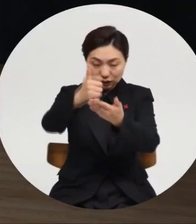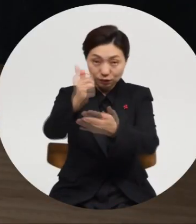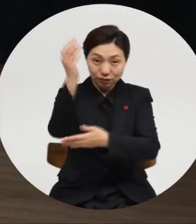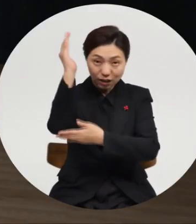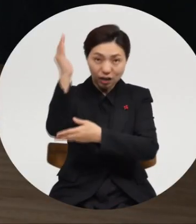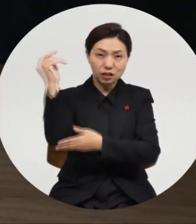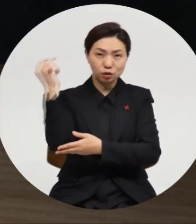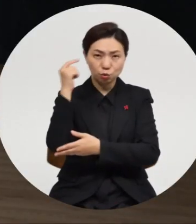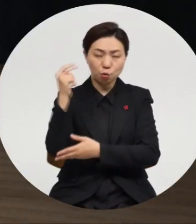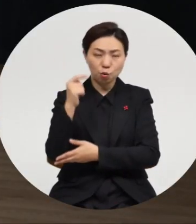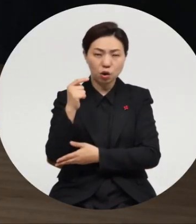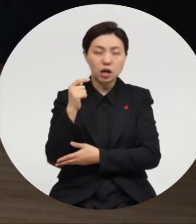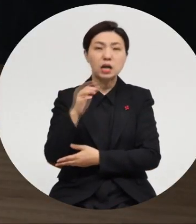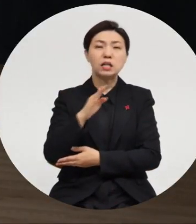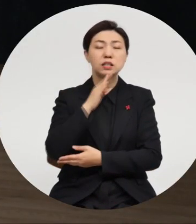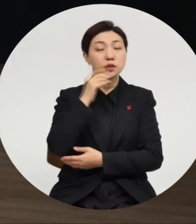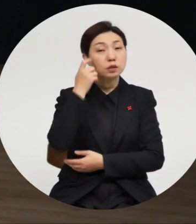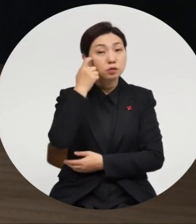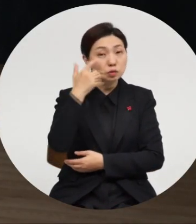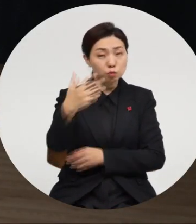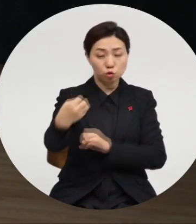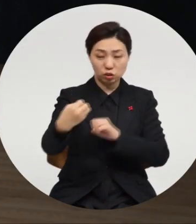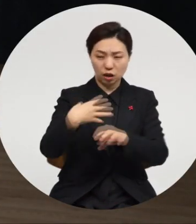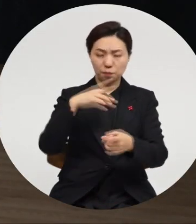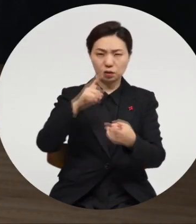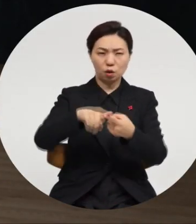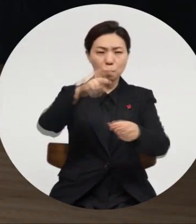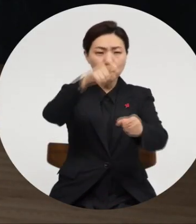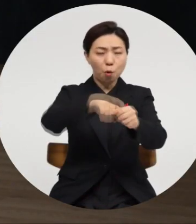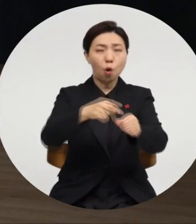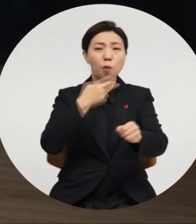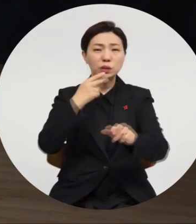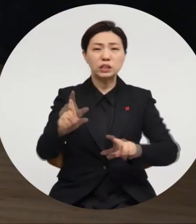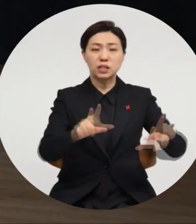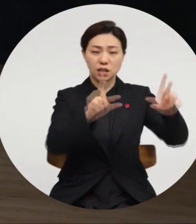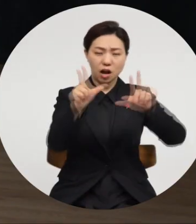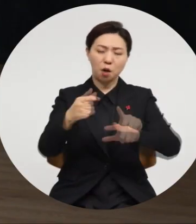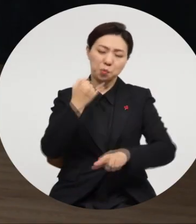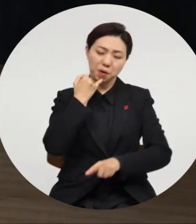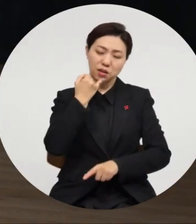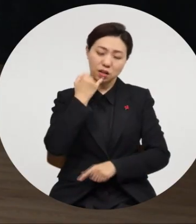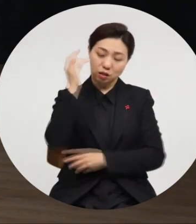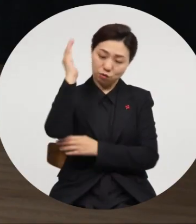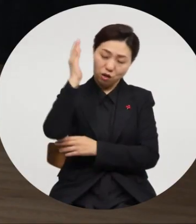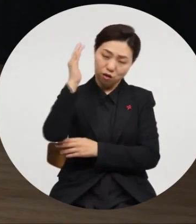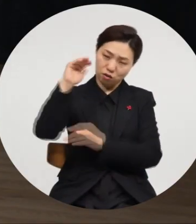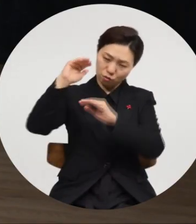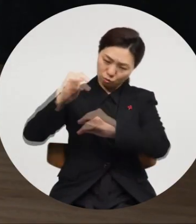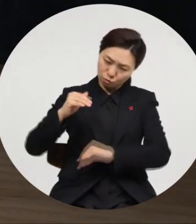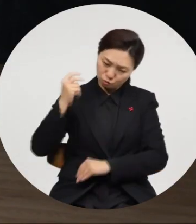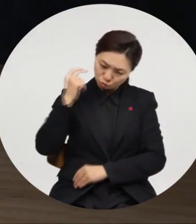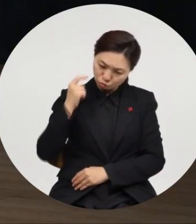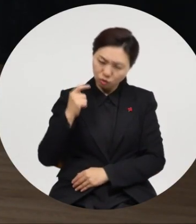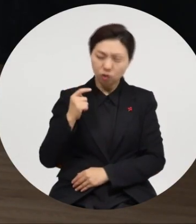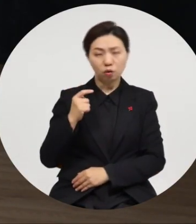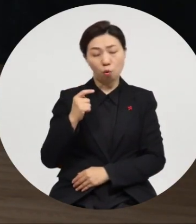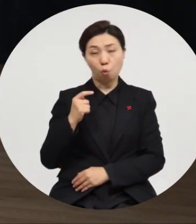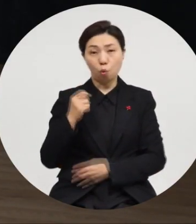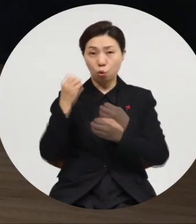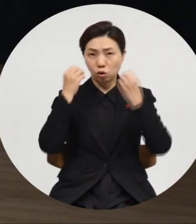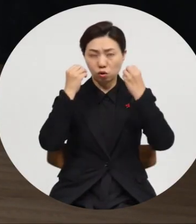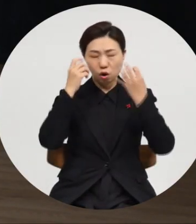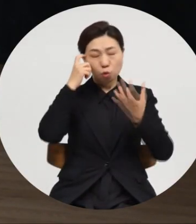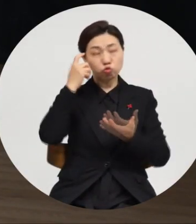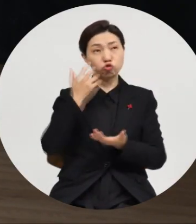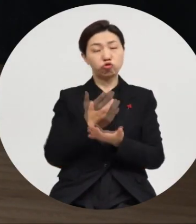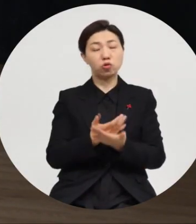스님 오늘 답변 들으면서 전에 즉문즉설에서 스님이 목적 없이 살아도 된다는 답변을 해주시는 것을